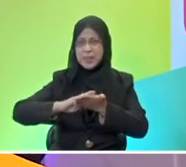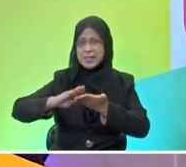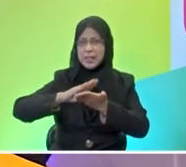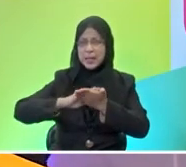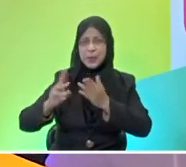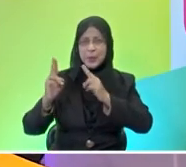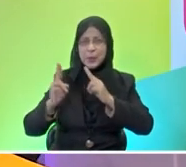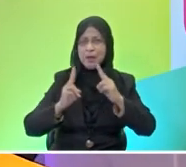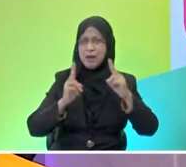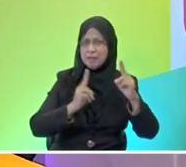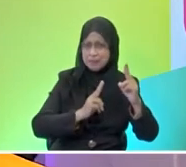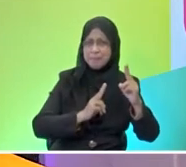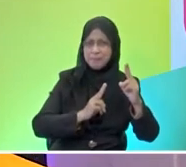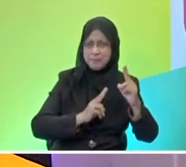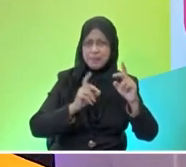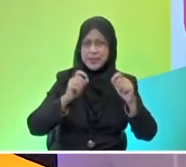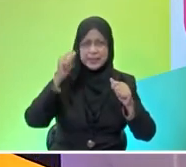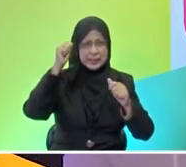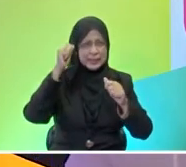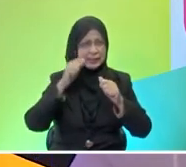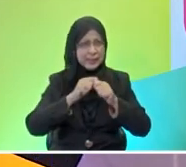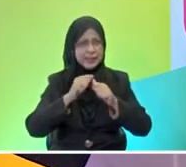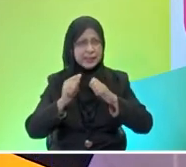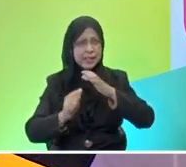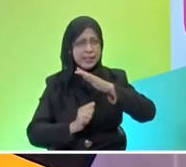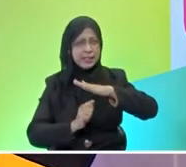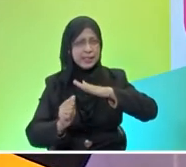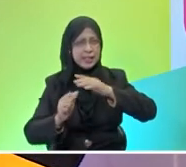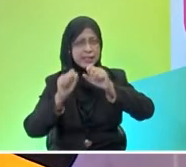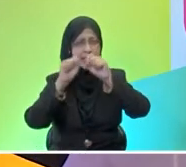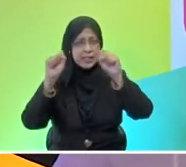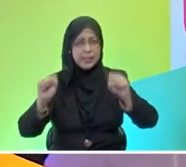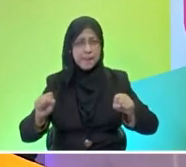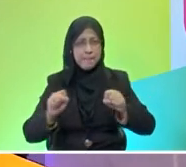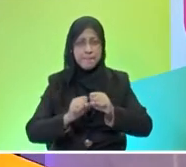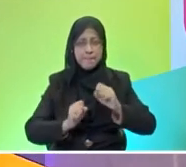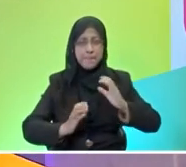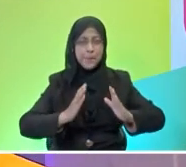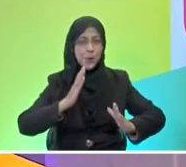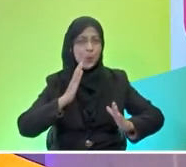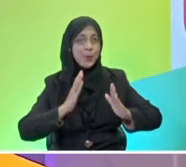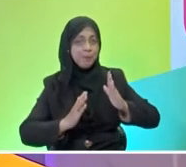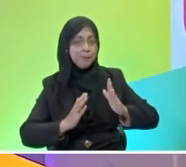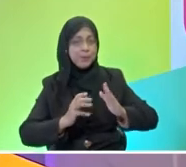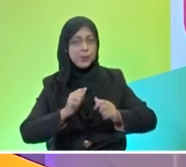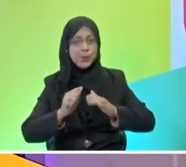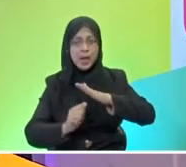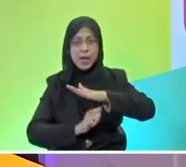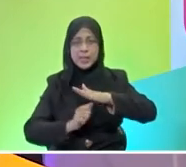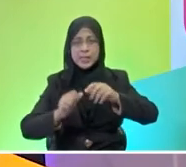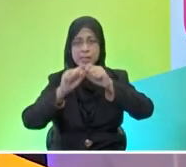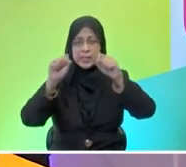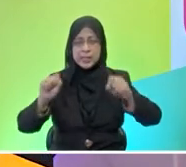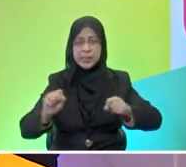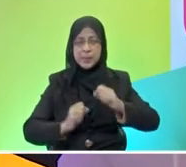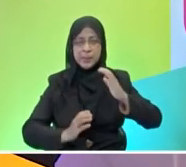Ingatkan Kembali nah Apa itu asas sistem robotic sebelum Hanif mulai melukislah ah asas sistem robotic kita